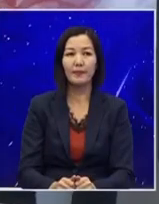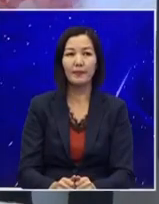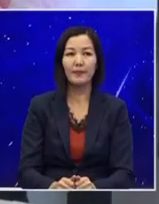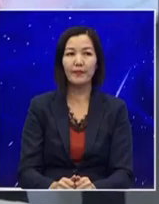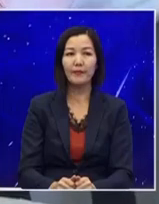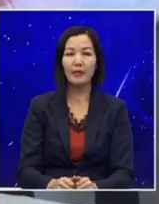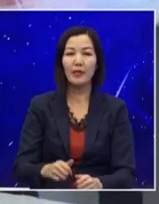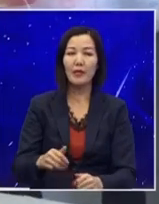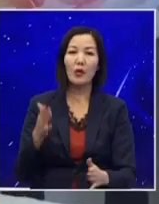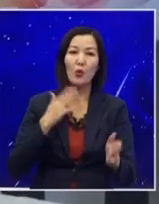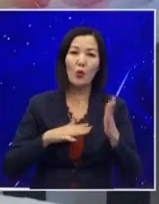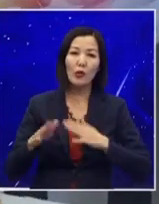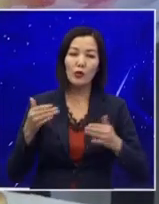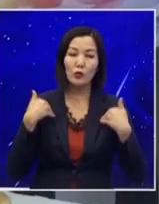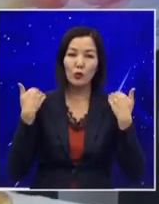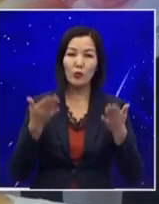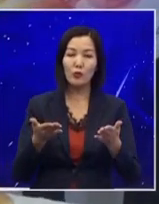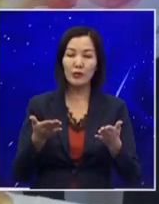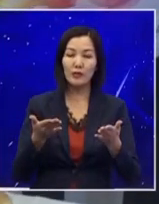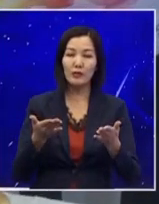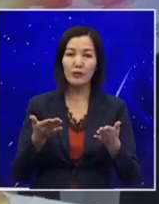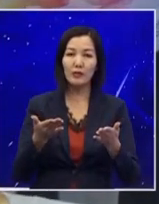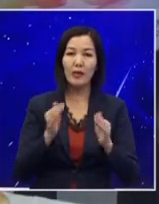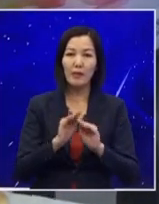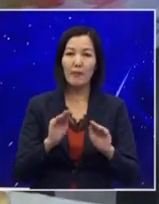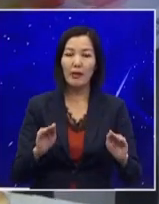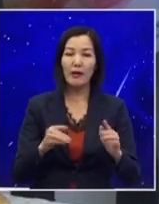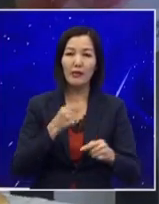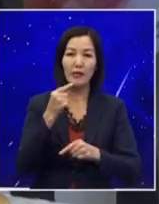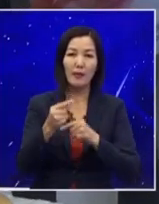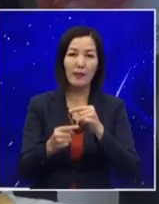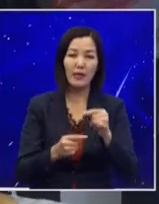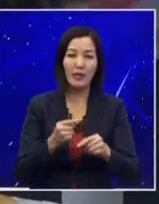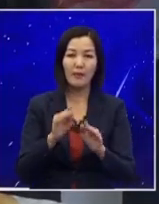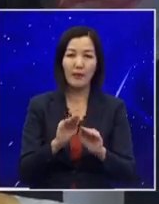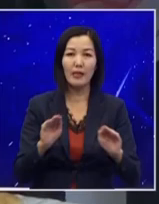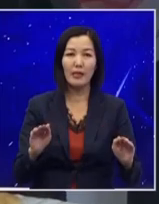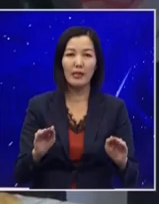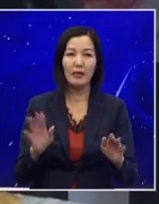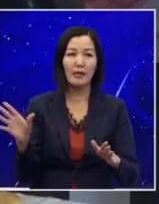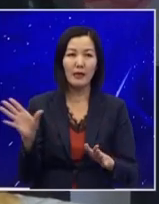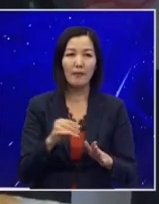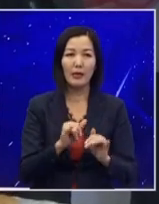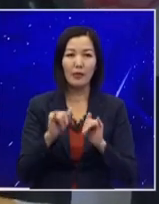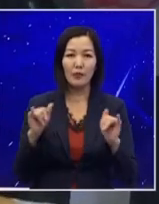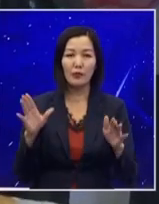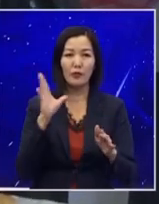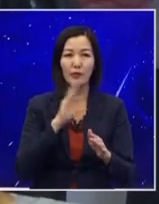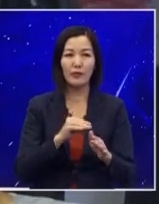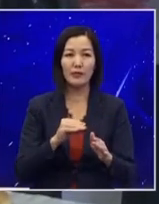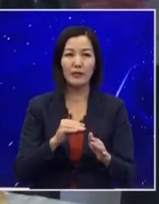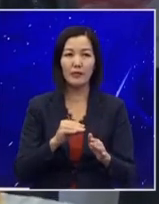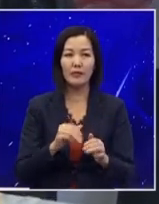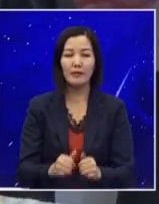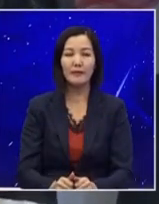болсын, іші бақ береке кетті болсын, немере шөбере, немененің қызығын көріңіз. Сол кезде бәрі қалаша,